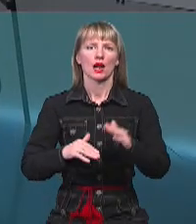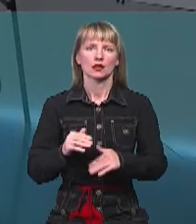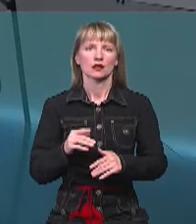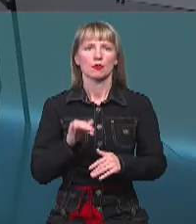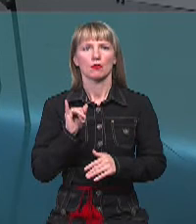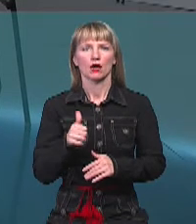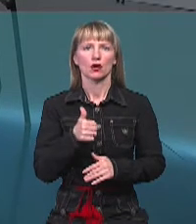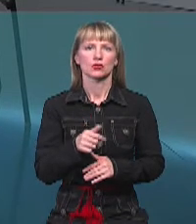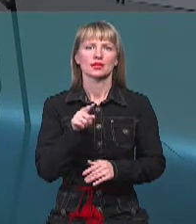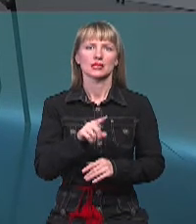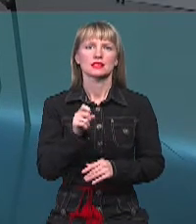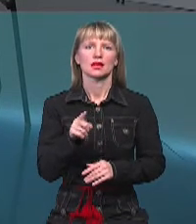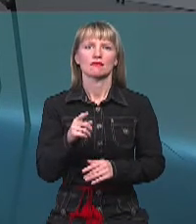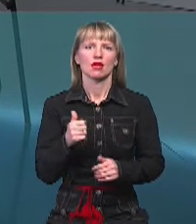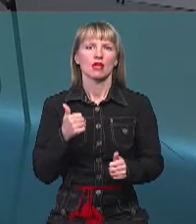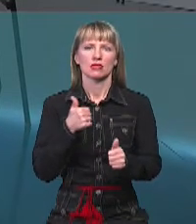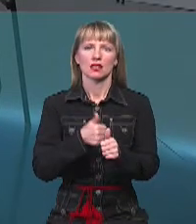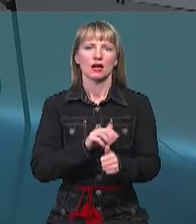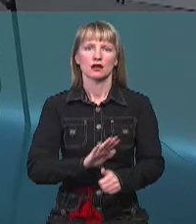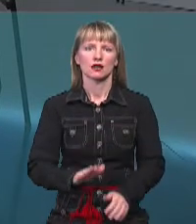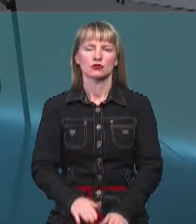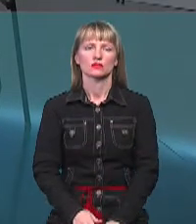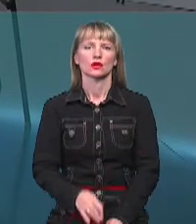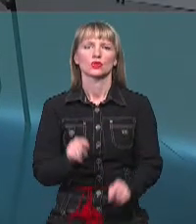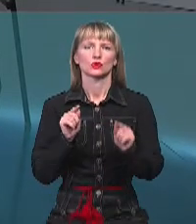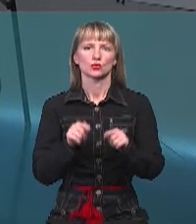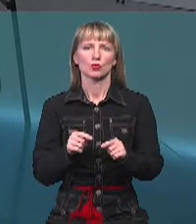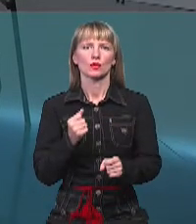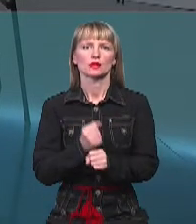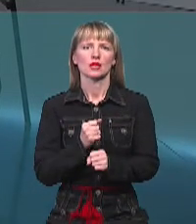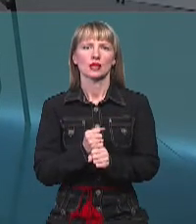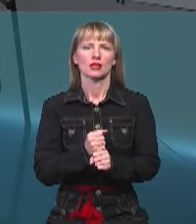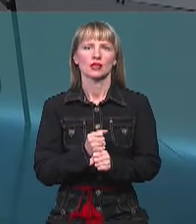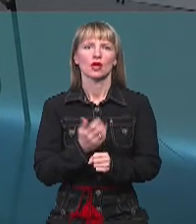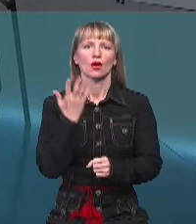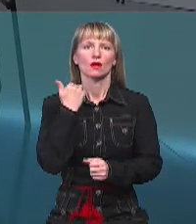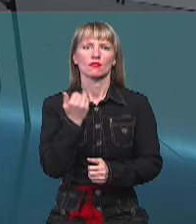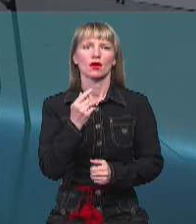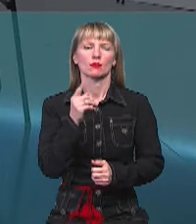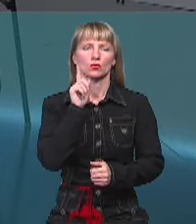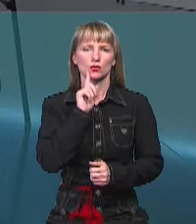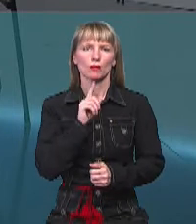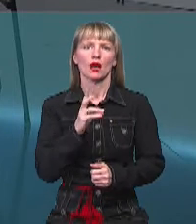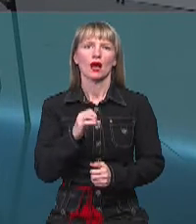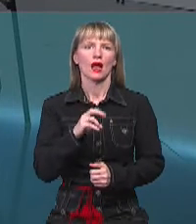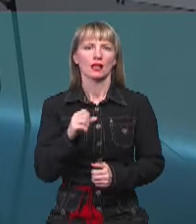ті, за якими не ганяються. Тому робіть це, коли вам зручно. Але не зволікайте.